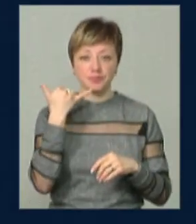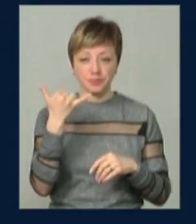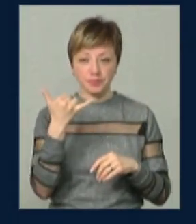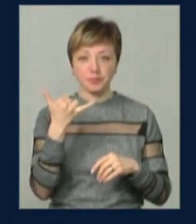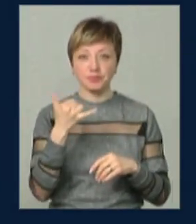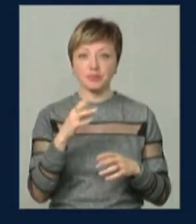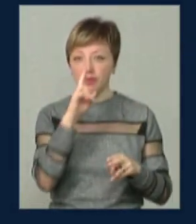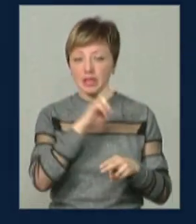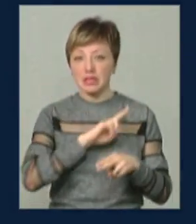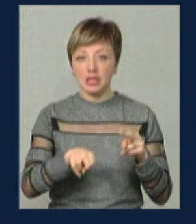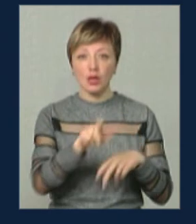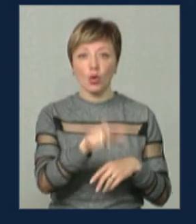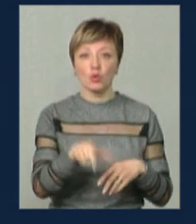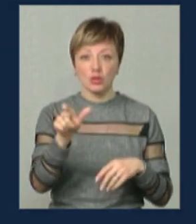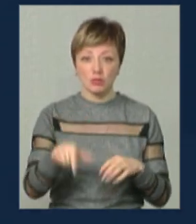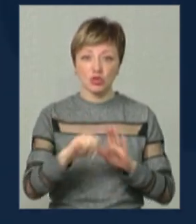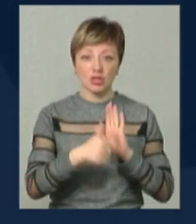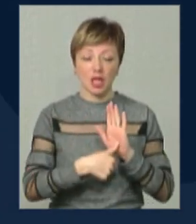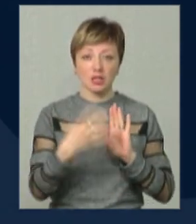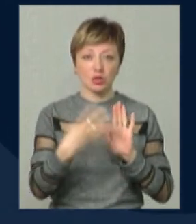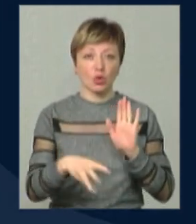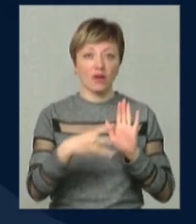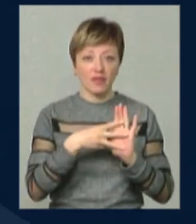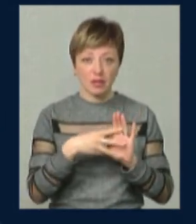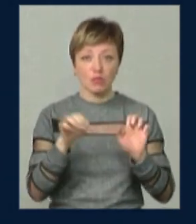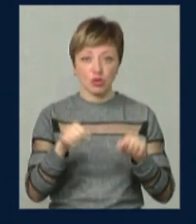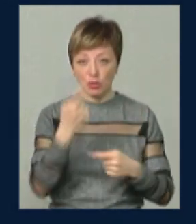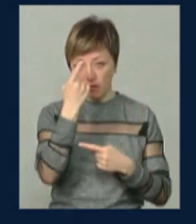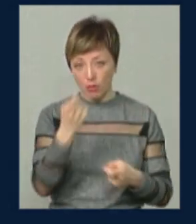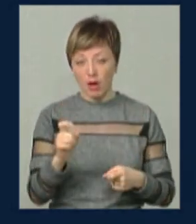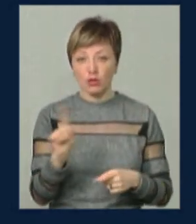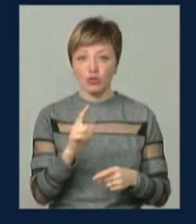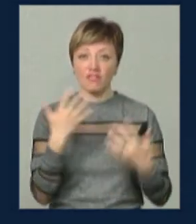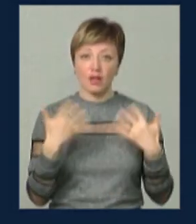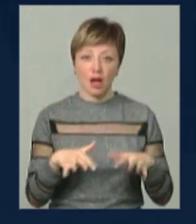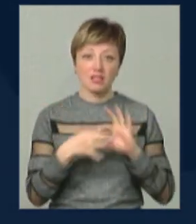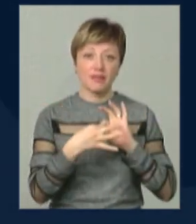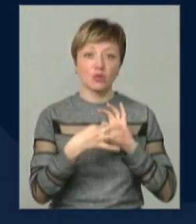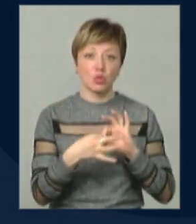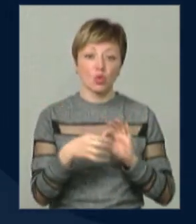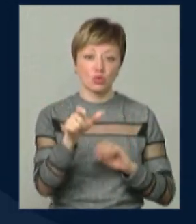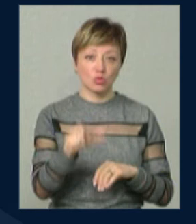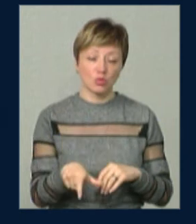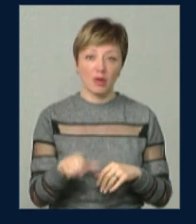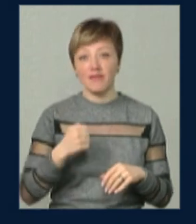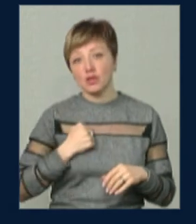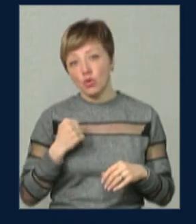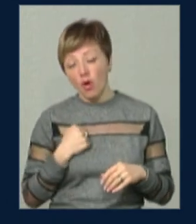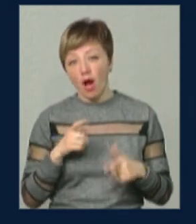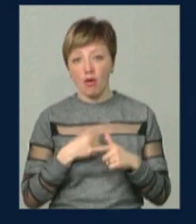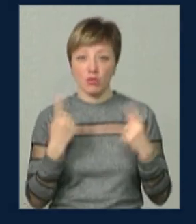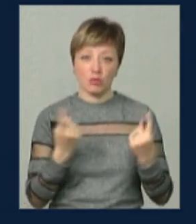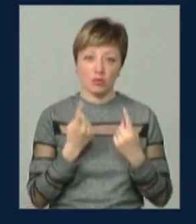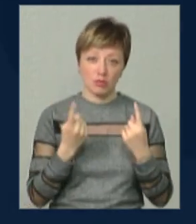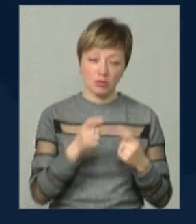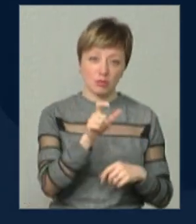теж щодо зниклих осіб, це за номером 1648, можна повідомляти про те, що втрачений зв'язок з, чи це з військовослужбовцями, чи